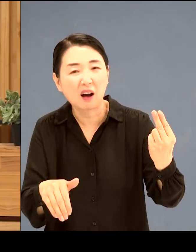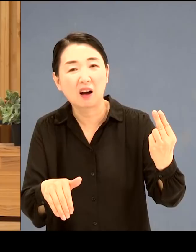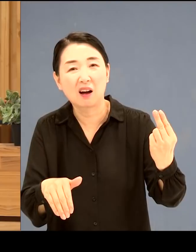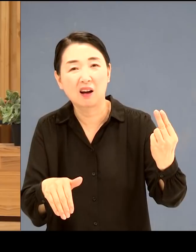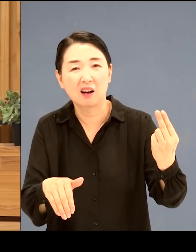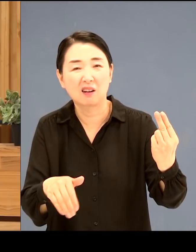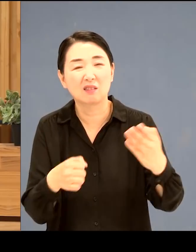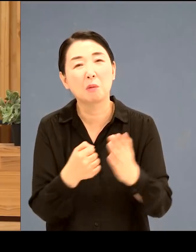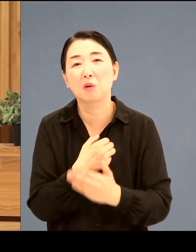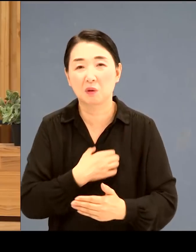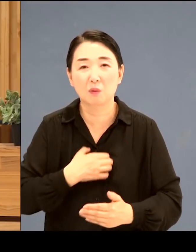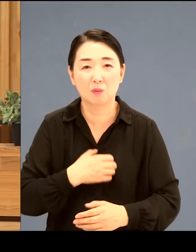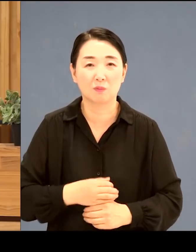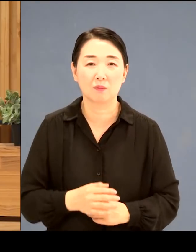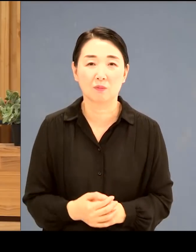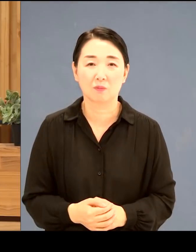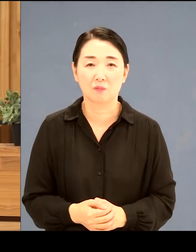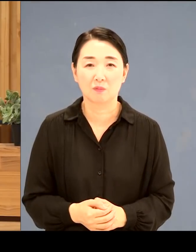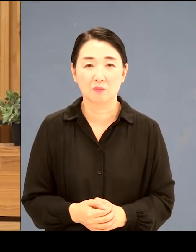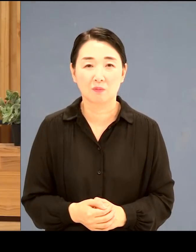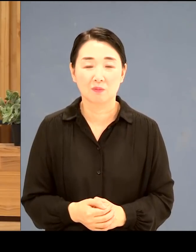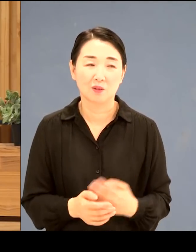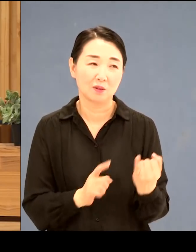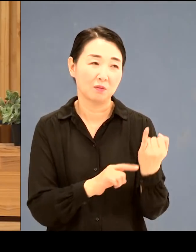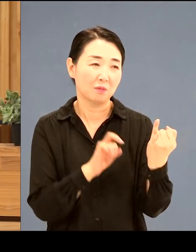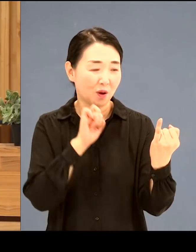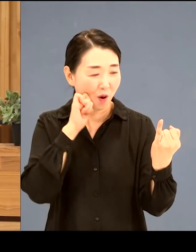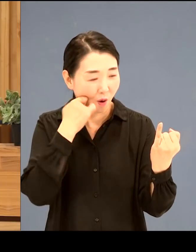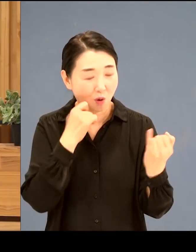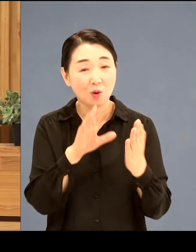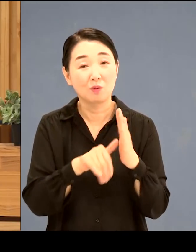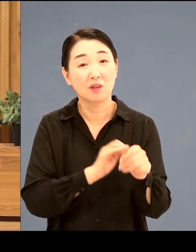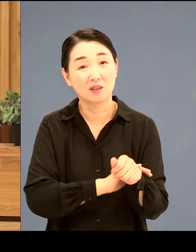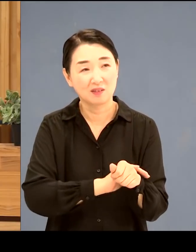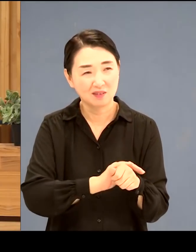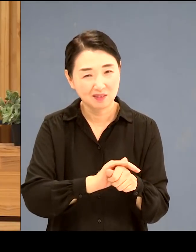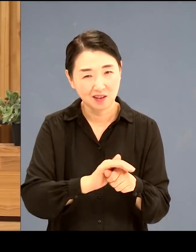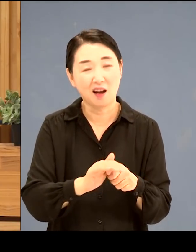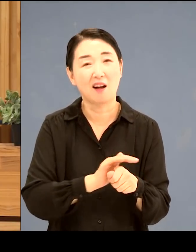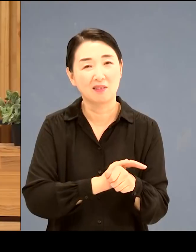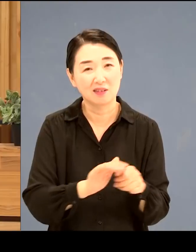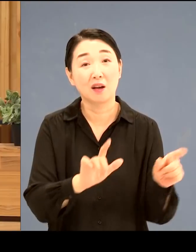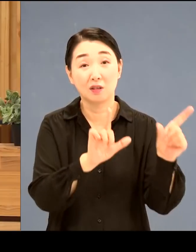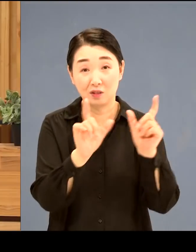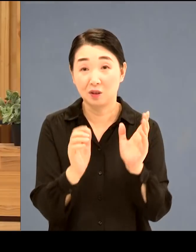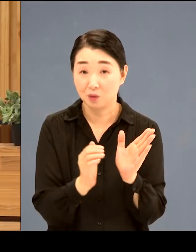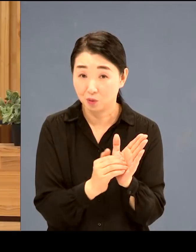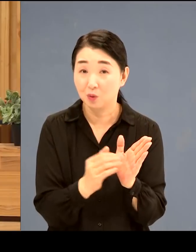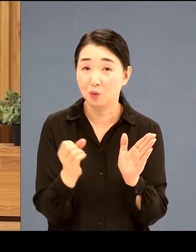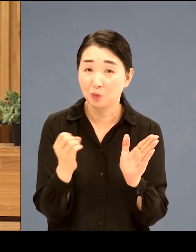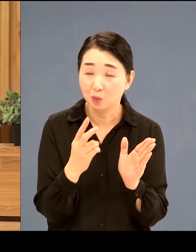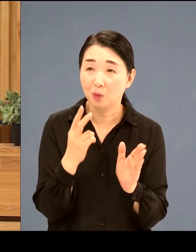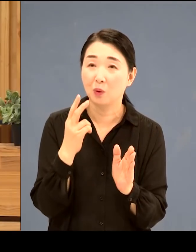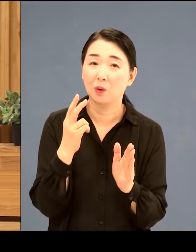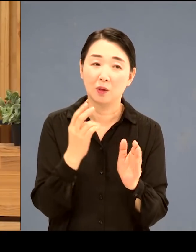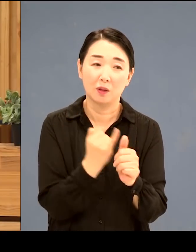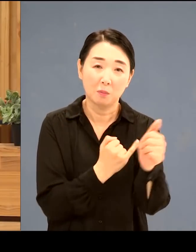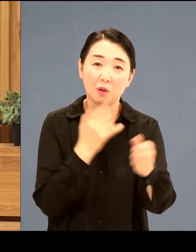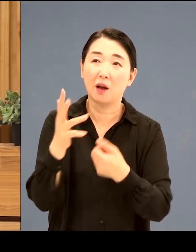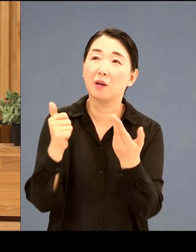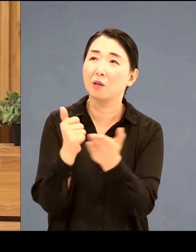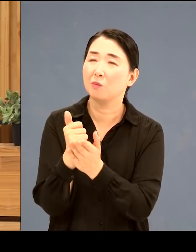어떻습니까? 집사님 이제 이렇게 어려운 이 시간을 겪으면서 하나님께 낮아지고 예배드리고 남편분도 이제 하나님을 찾게